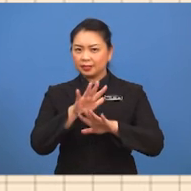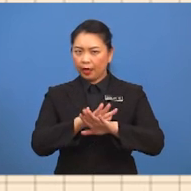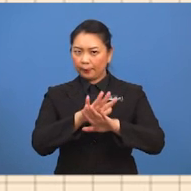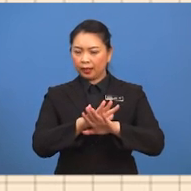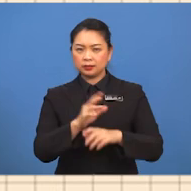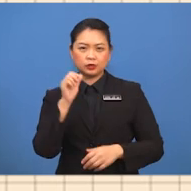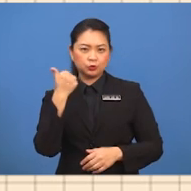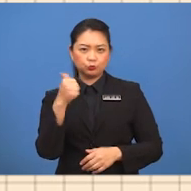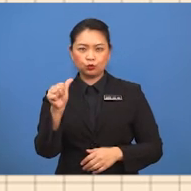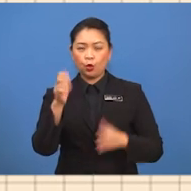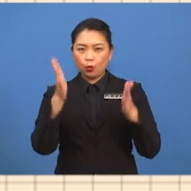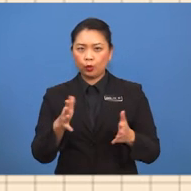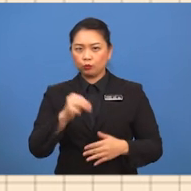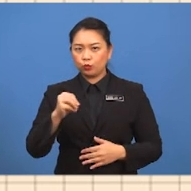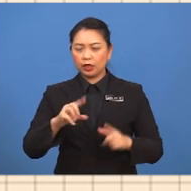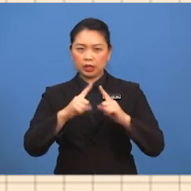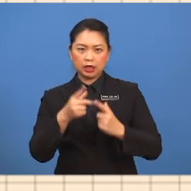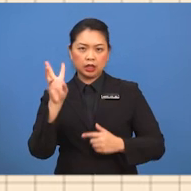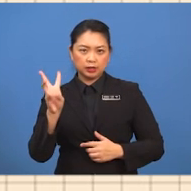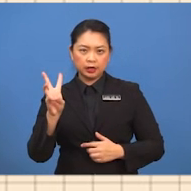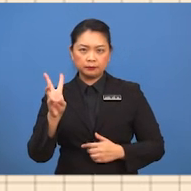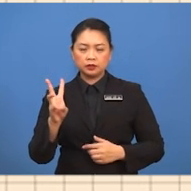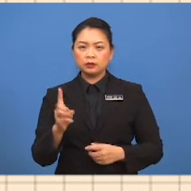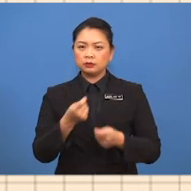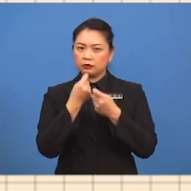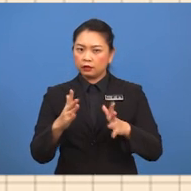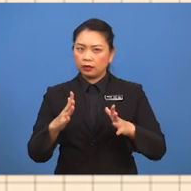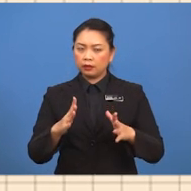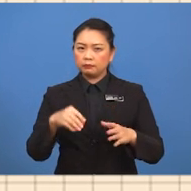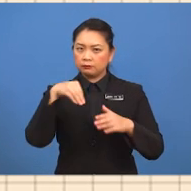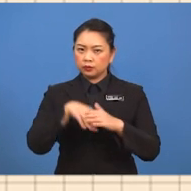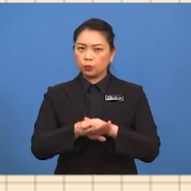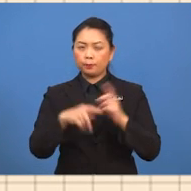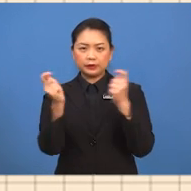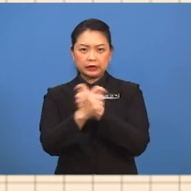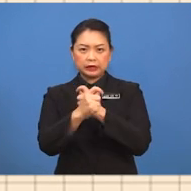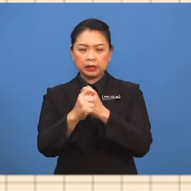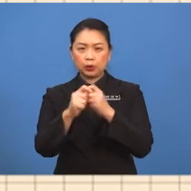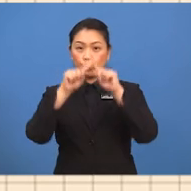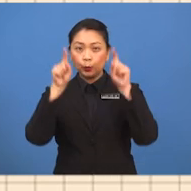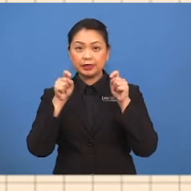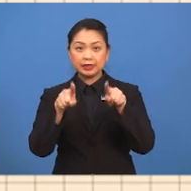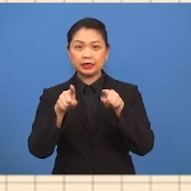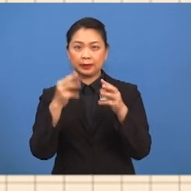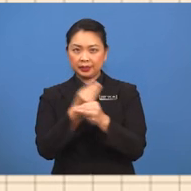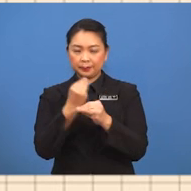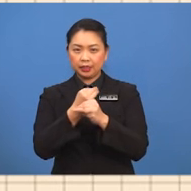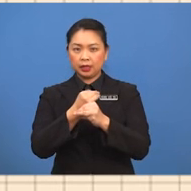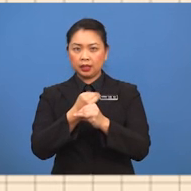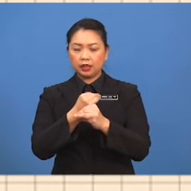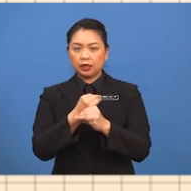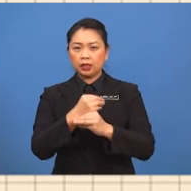Seramai 10 orang murid kelas 6 Budiman telah menyertai pertandingan kuis